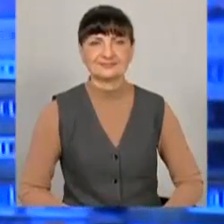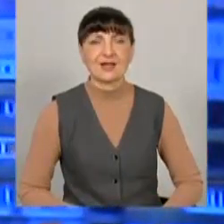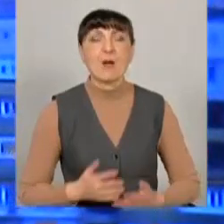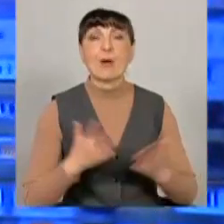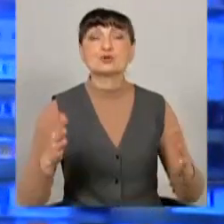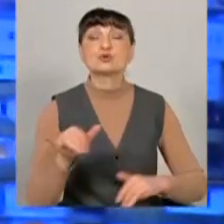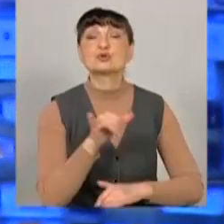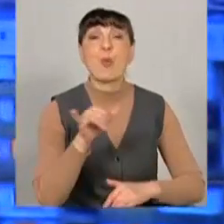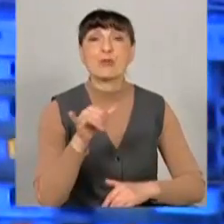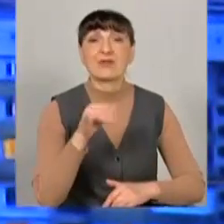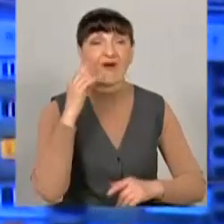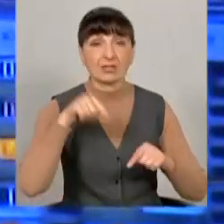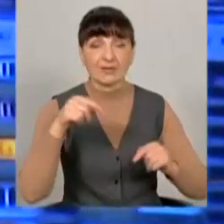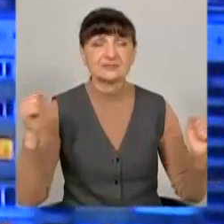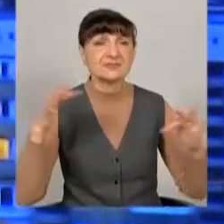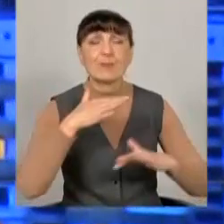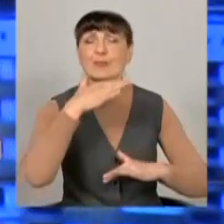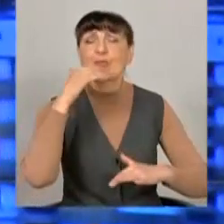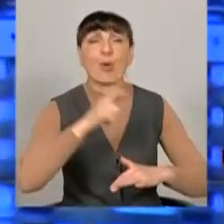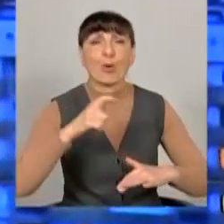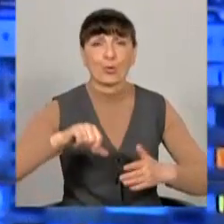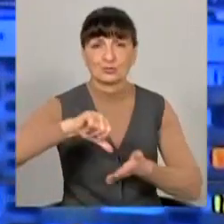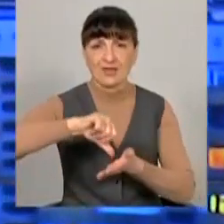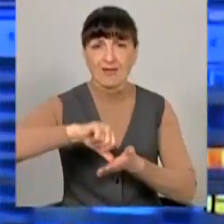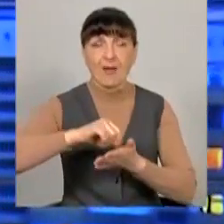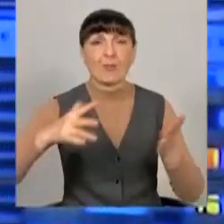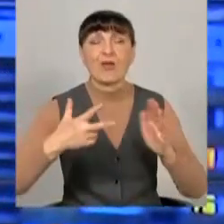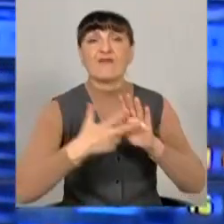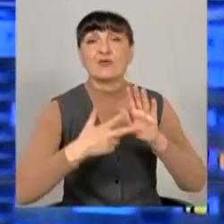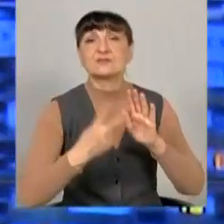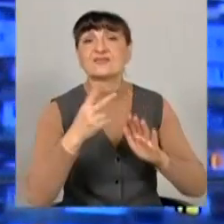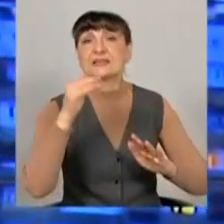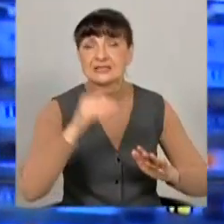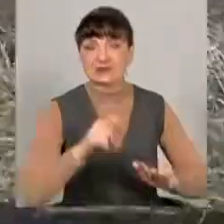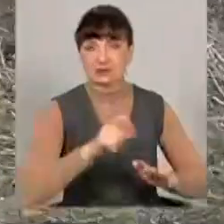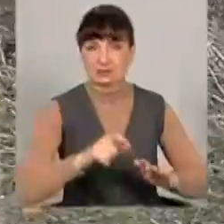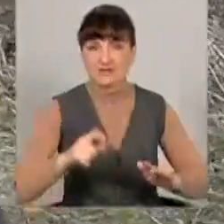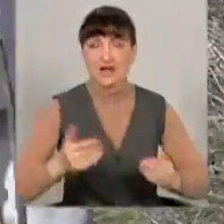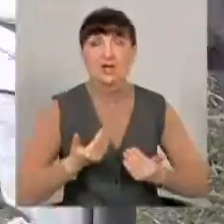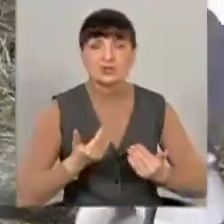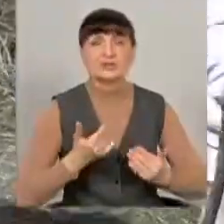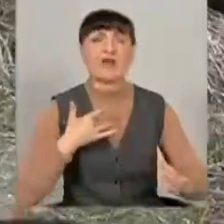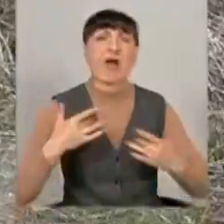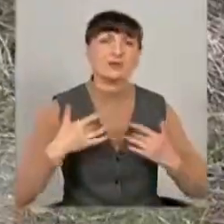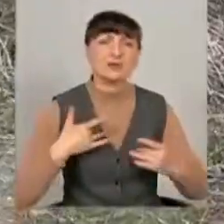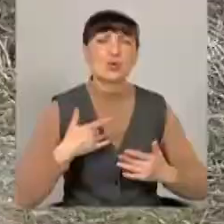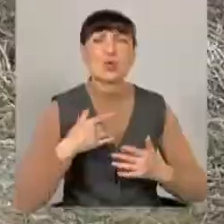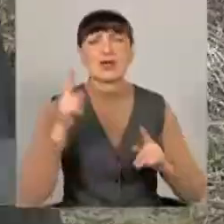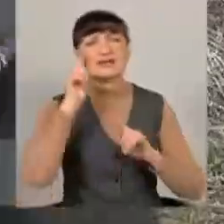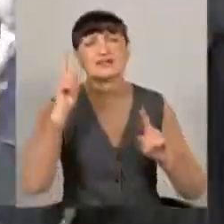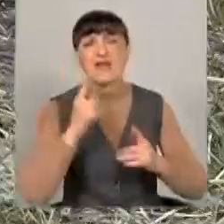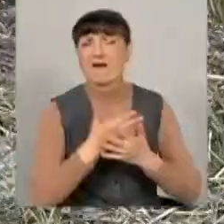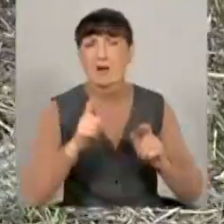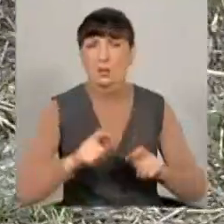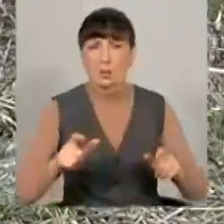Большой субботник в Алматы собрал рекордное количество участников – более 82 тысяч человек. Жители, актеры и заслуженные деятели страны, а